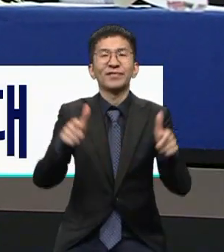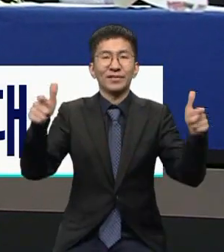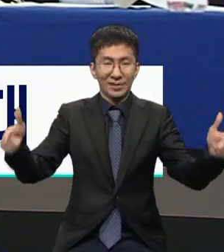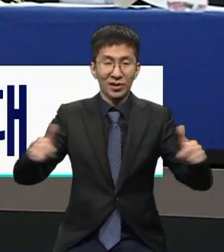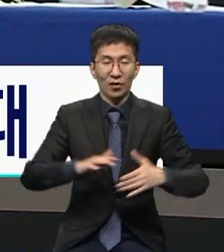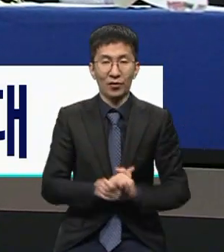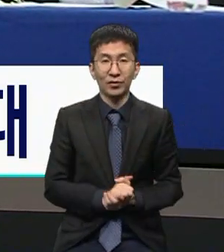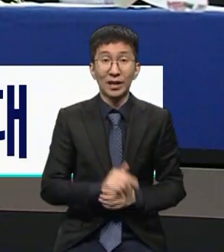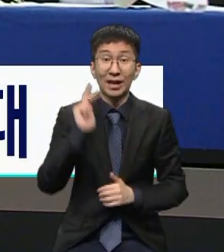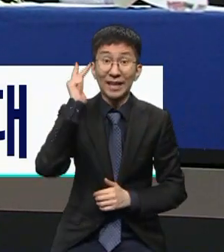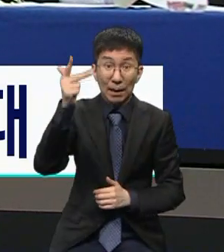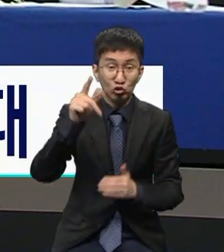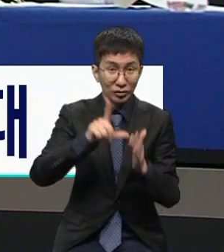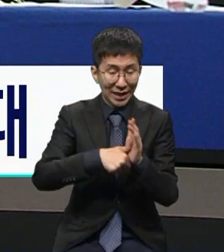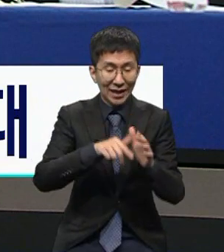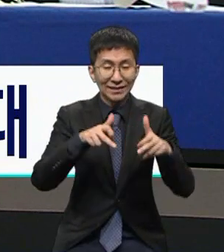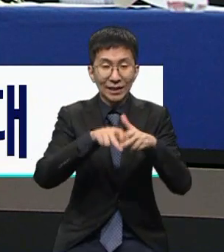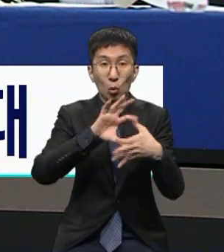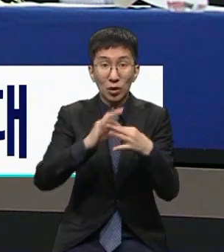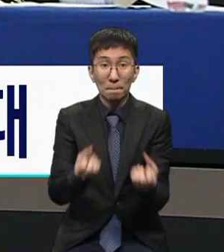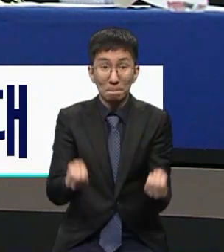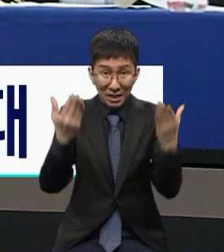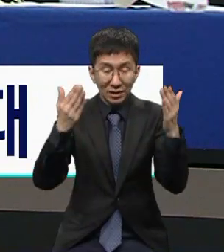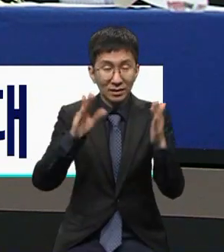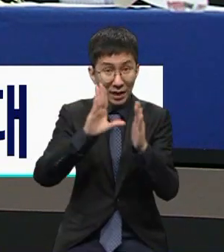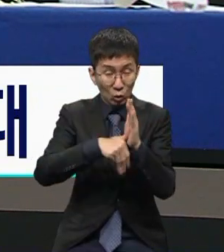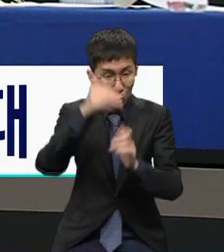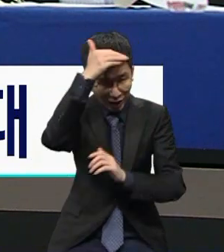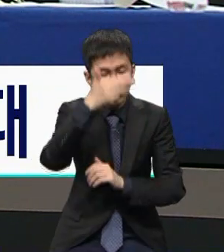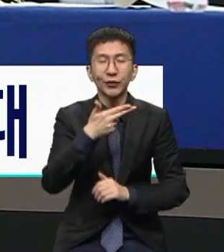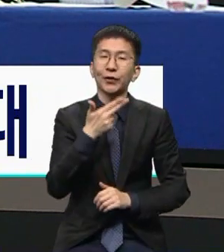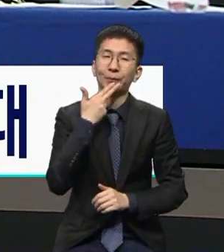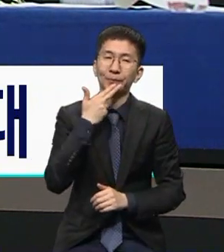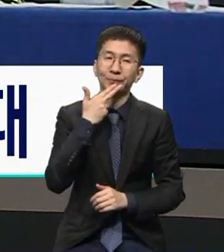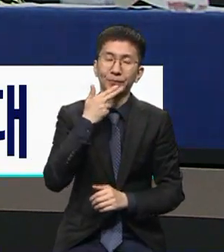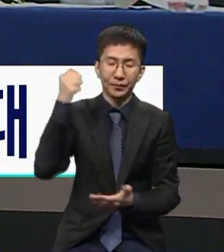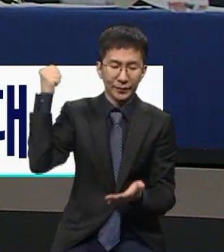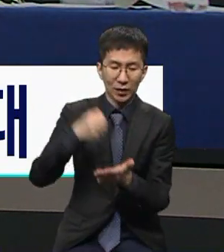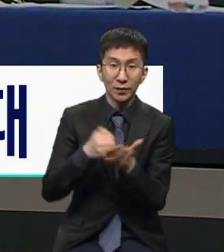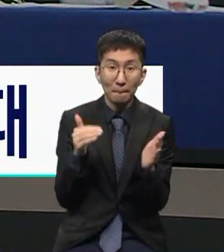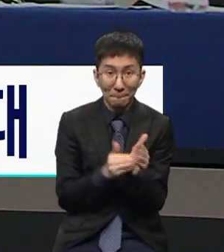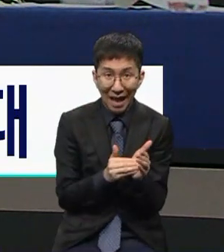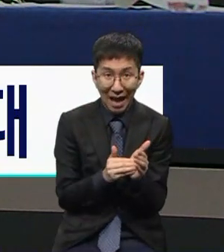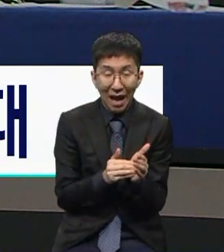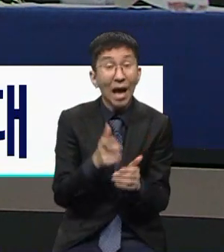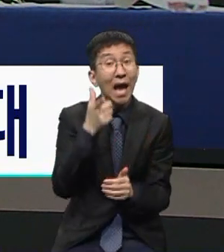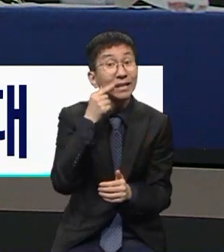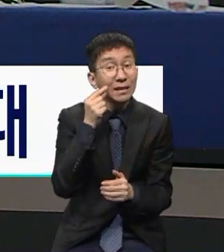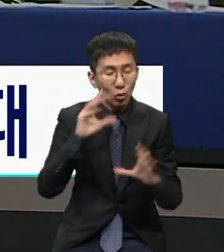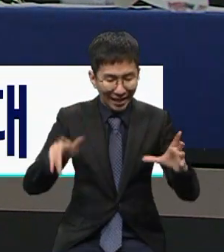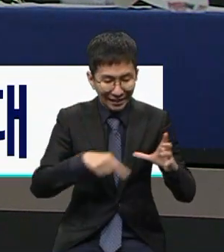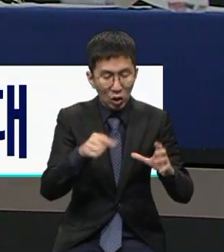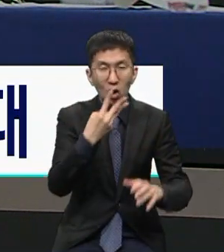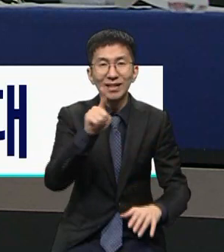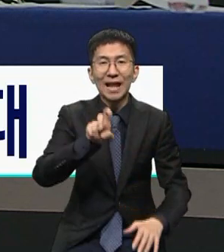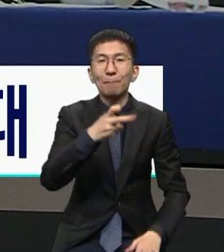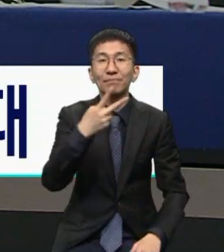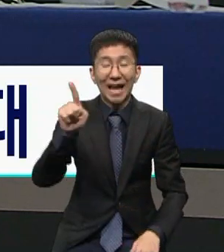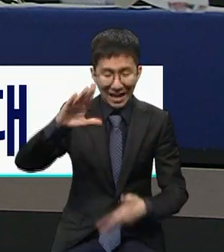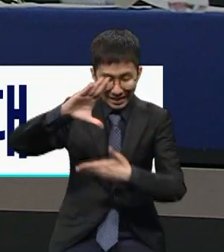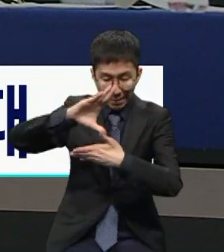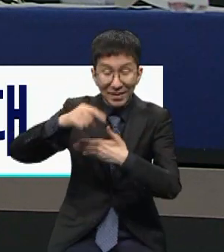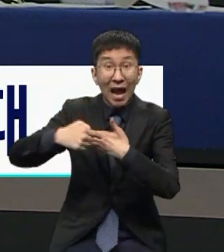했습니다. 다음 주에 열릴 패럴림픽도 결국 무관중으로 결정됐는데 일본 첫 남다변이 감염자가